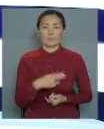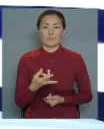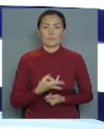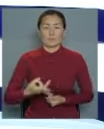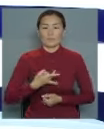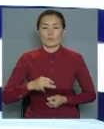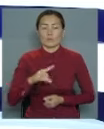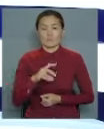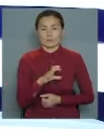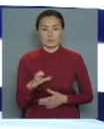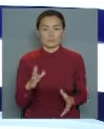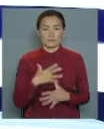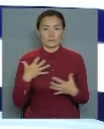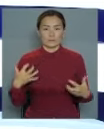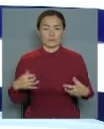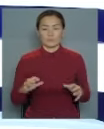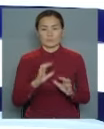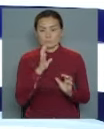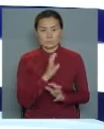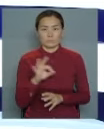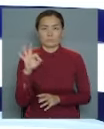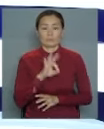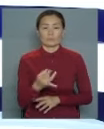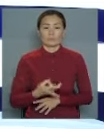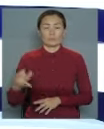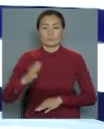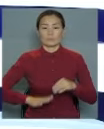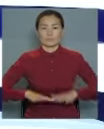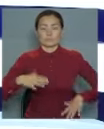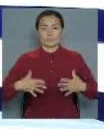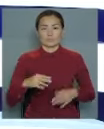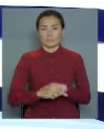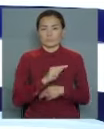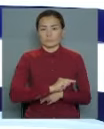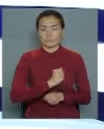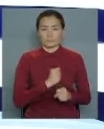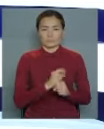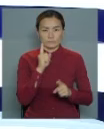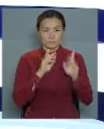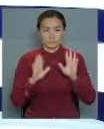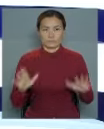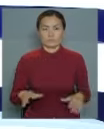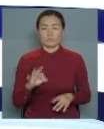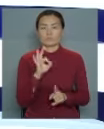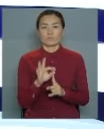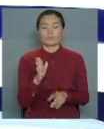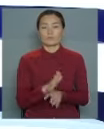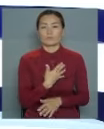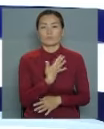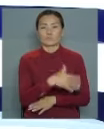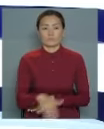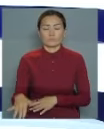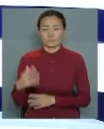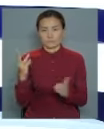аудандық орман және жануарлар дүниесін қорғау жөніндегі мекеме тактикалық оқу-жаттығу жиынын өткізді. Мақсат – дала